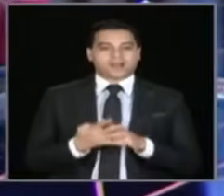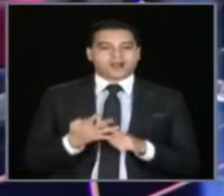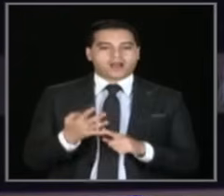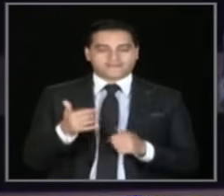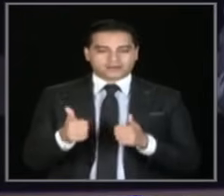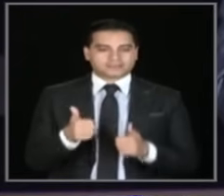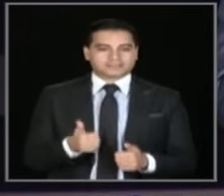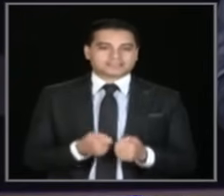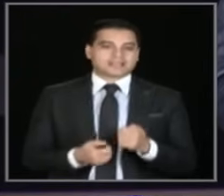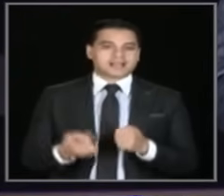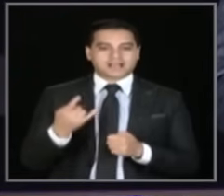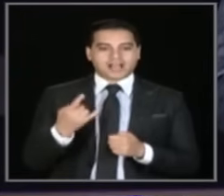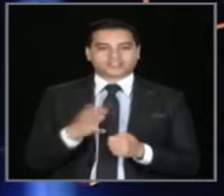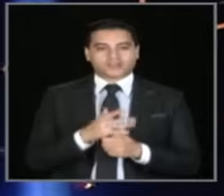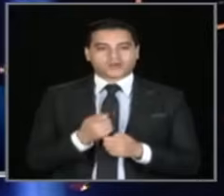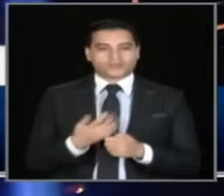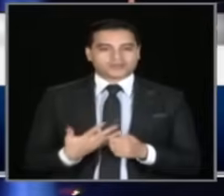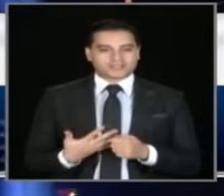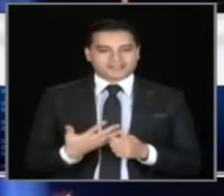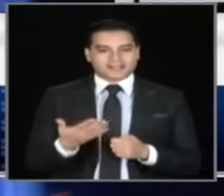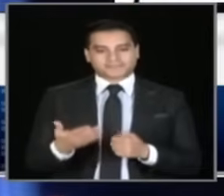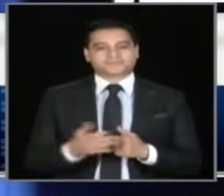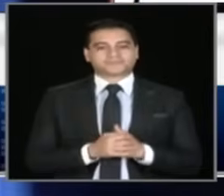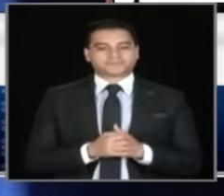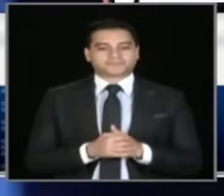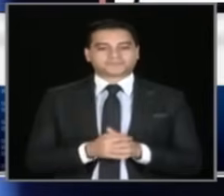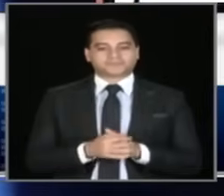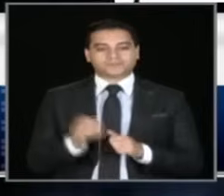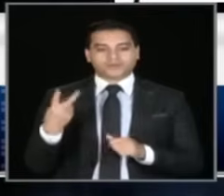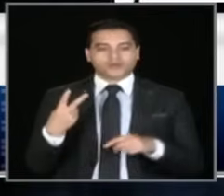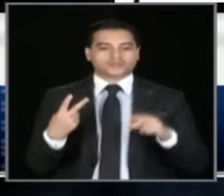4 اختيارات بزائد 10 او ناقص 5.